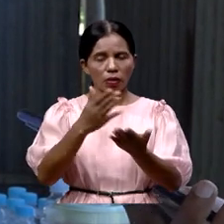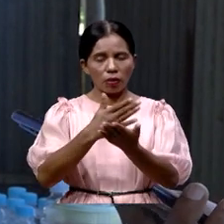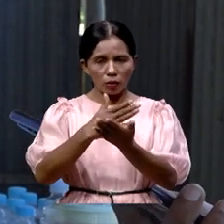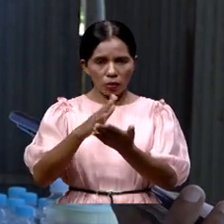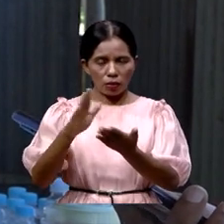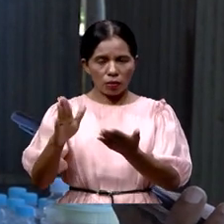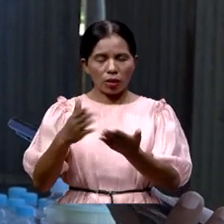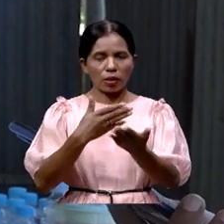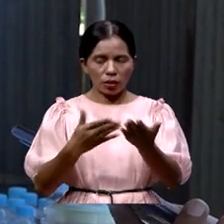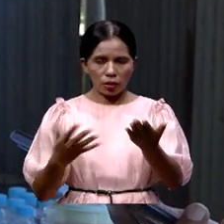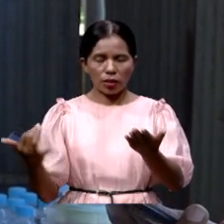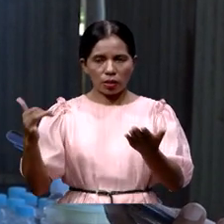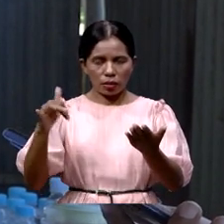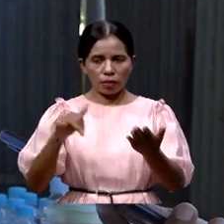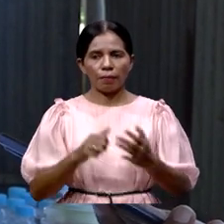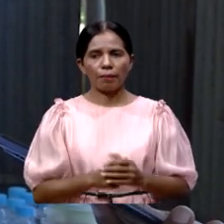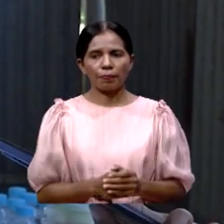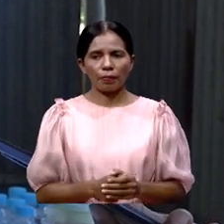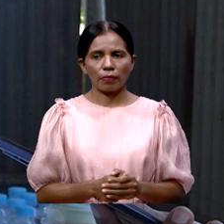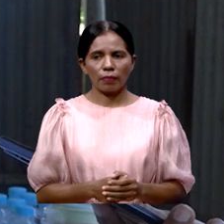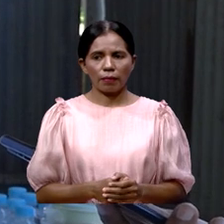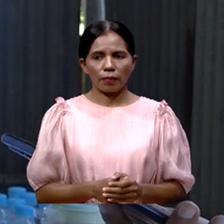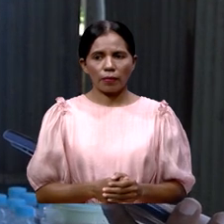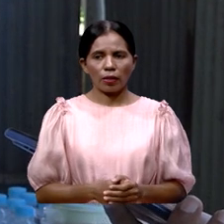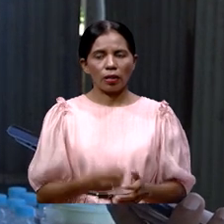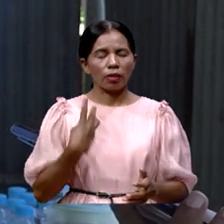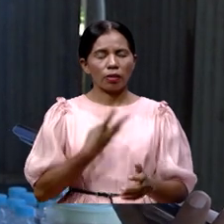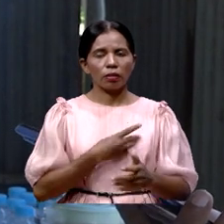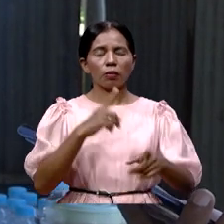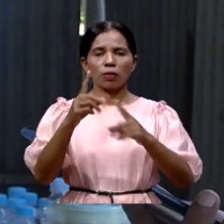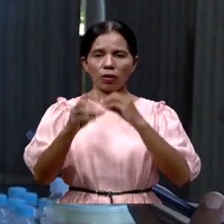hela niya produk tu. I kita mus kuliah oleh